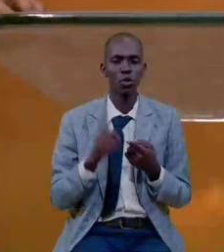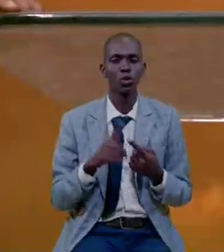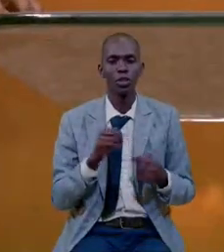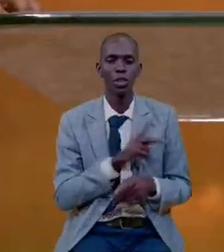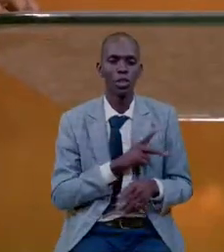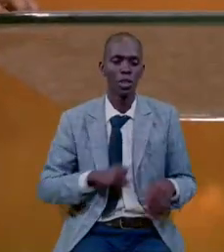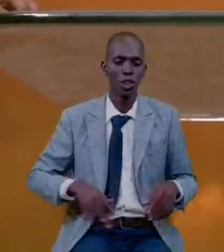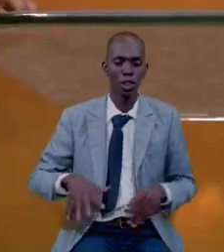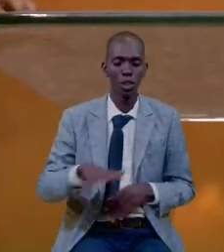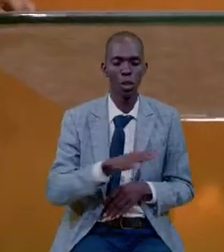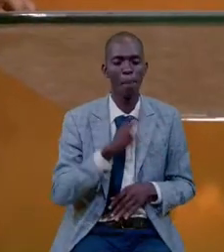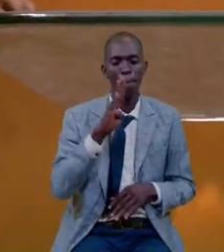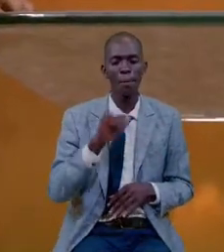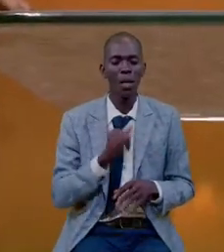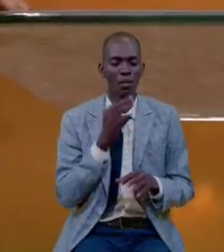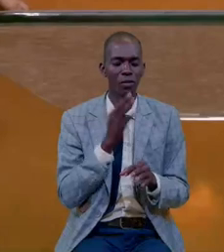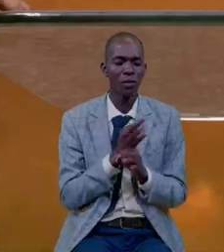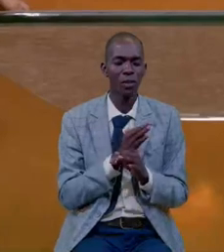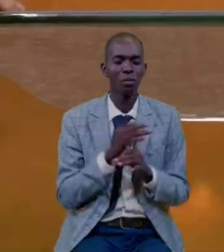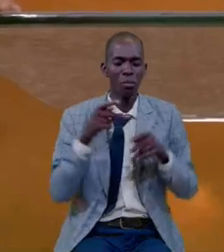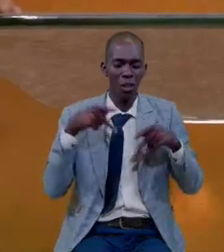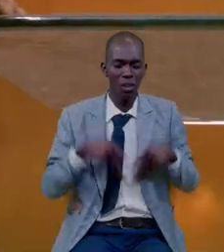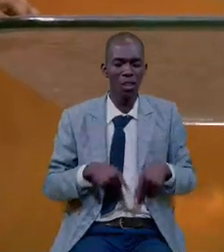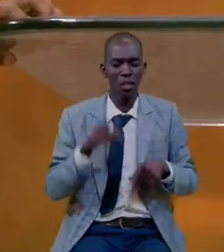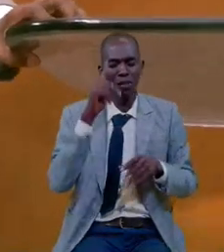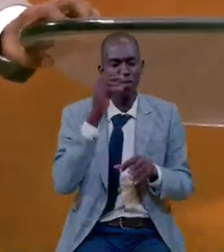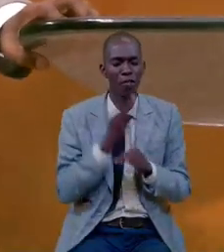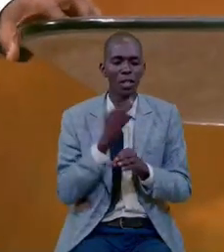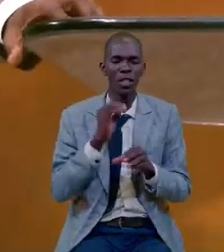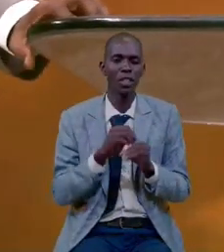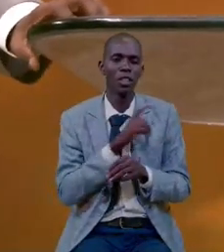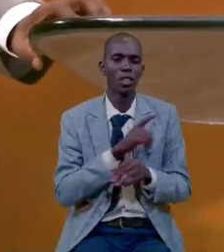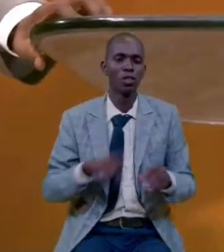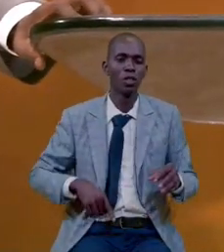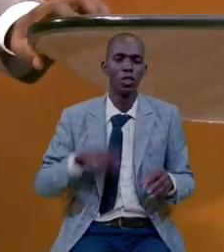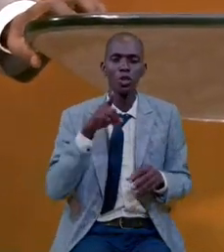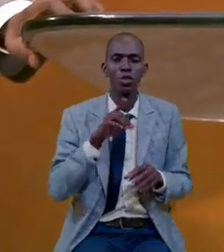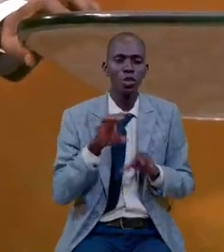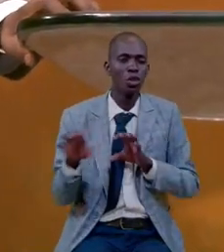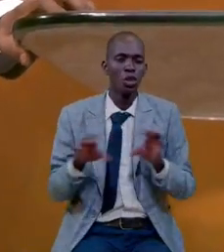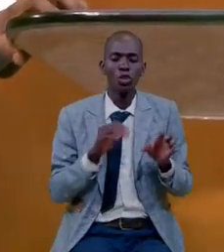par la foi personnelle en le Seigneur. Alors,